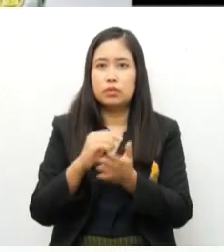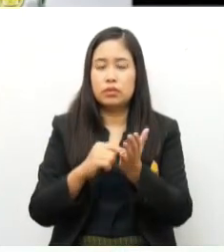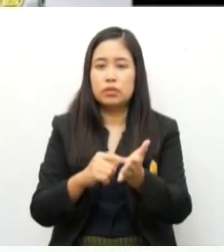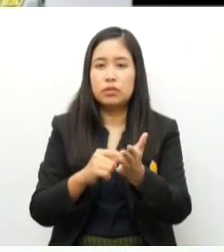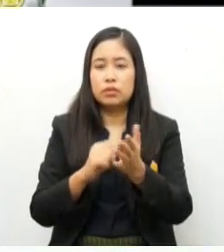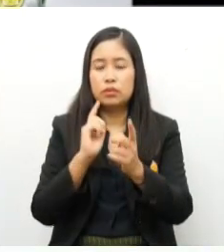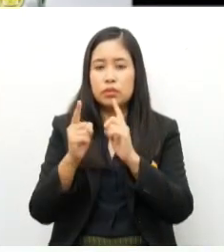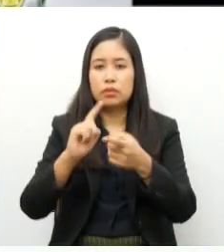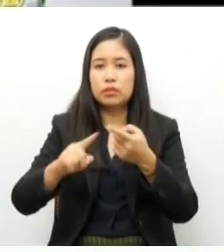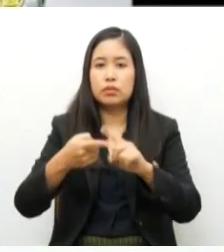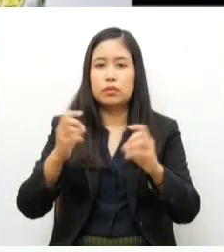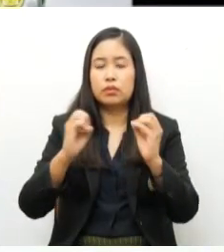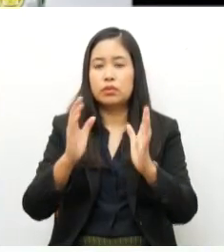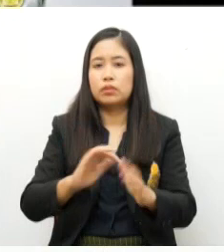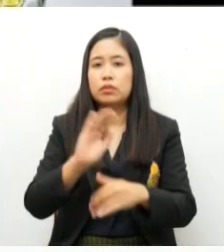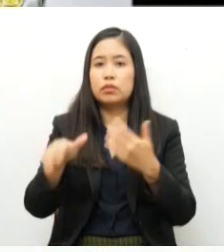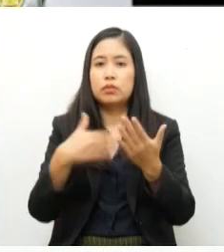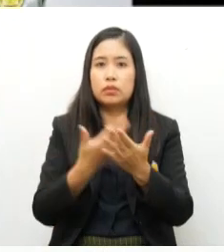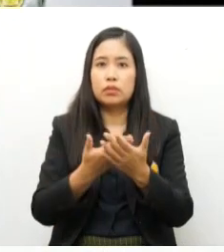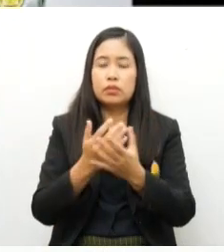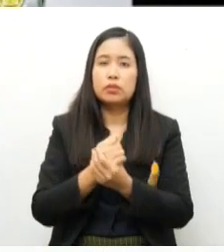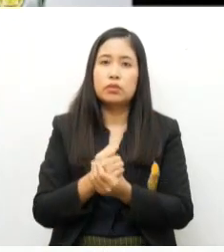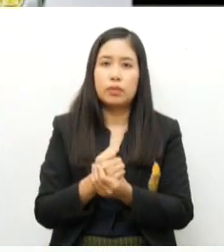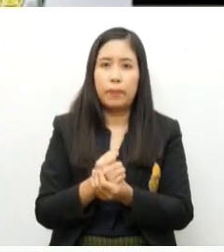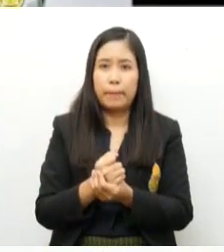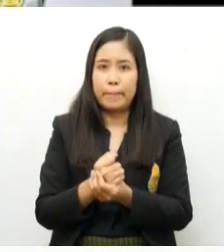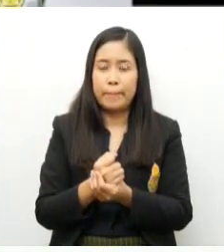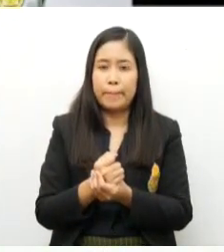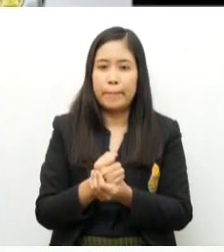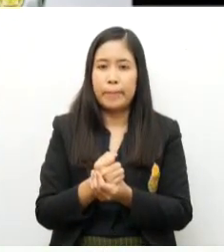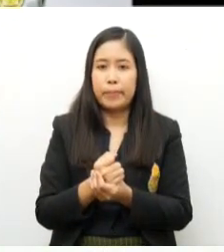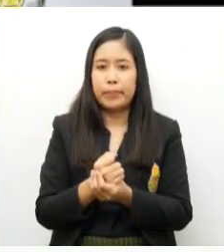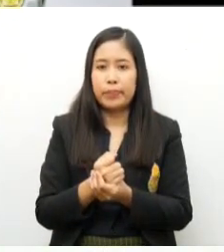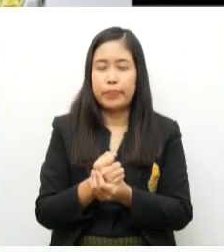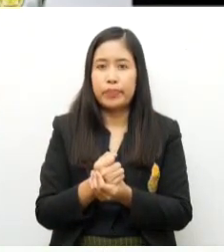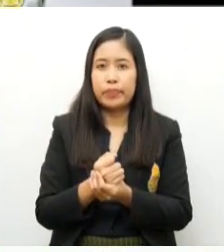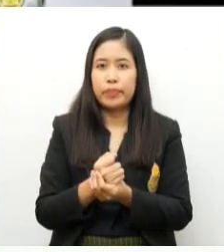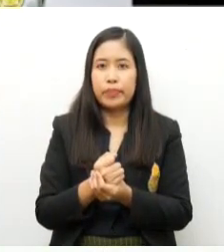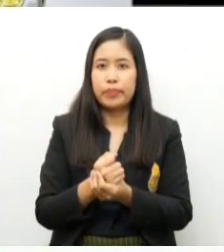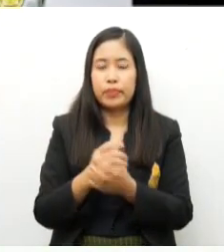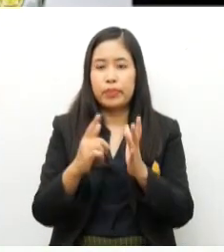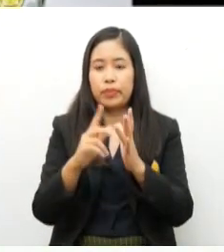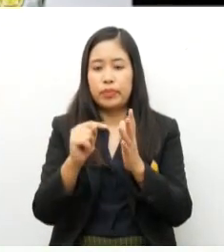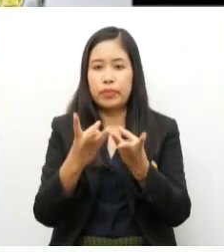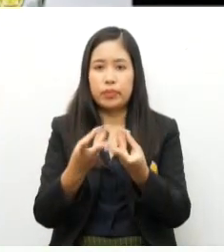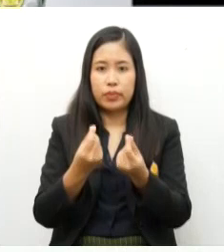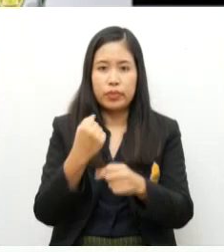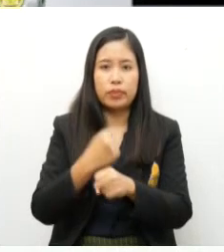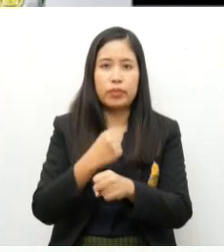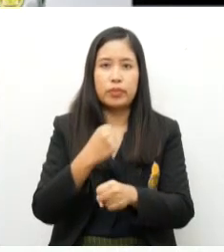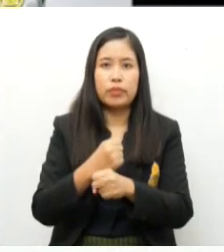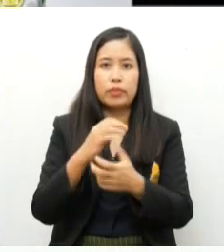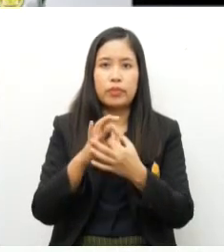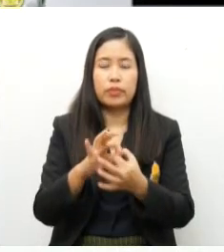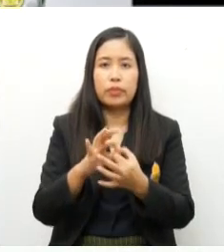ครูอัตราจ้างหรือพนักงานราชการนะครับที่อยู่ในระบบของเราในเขตพื้นที่ที่ทำงานสอนเกิน